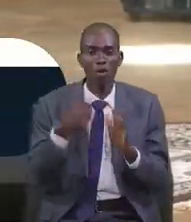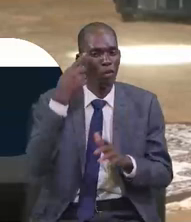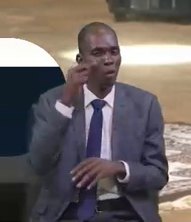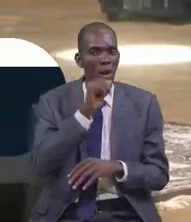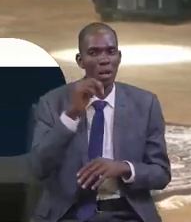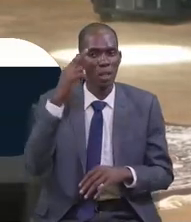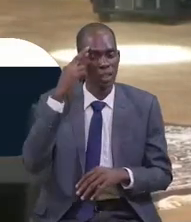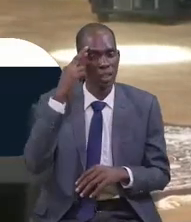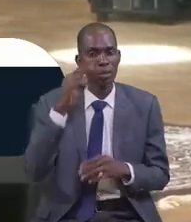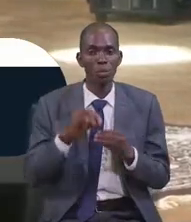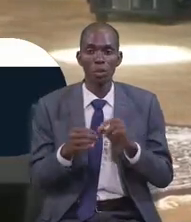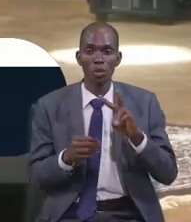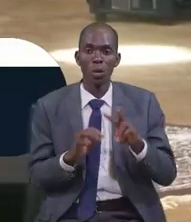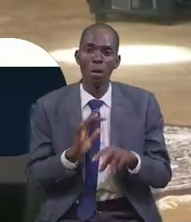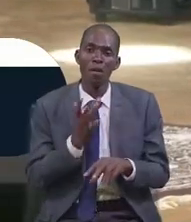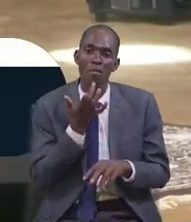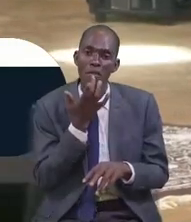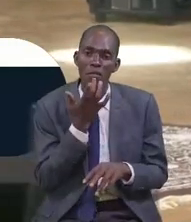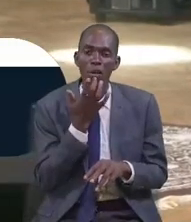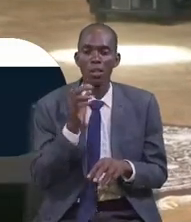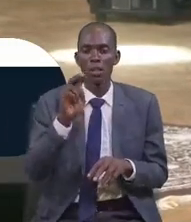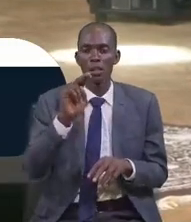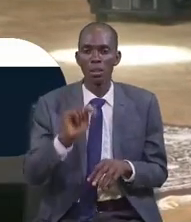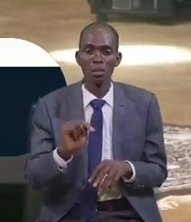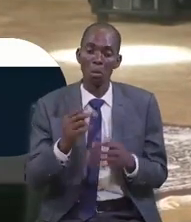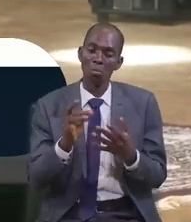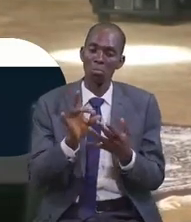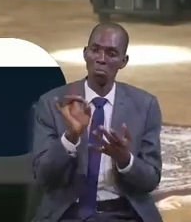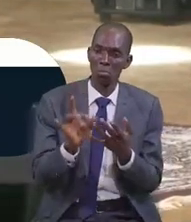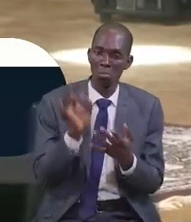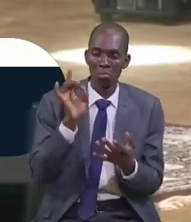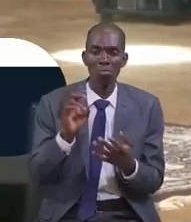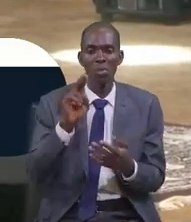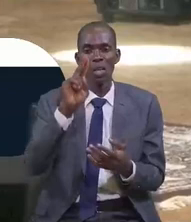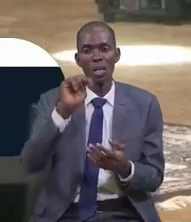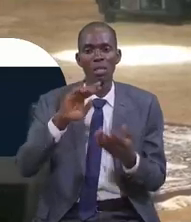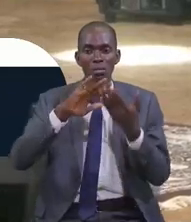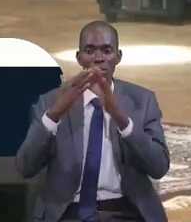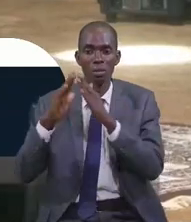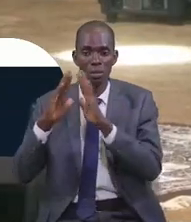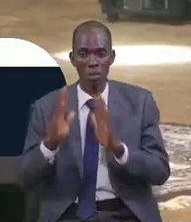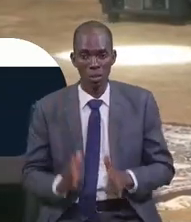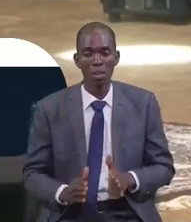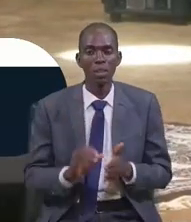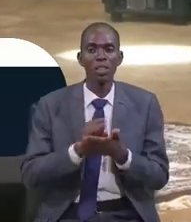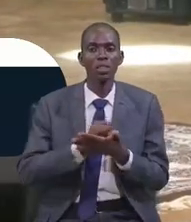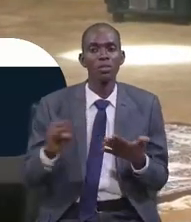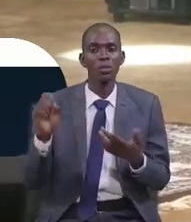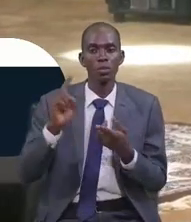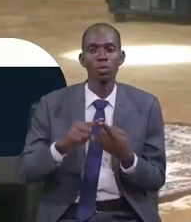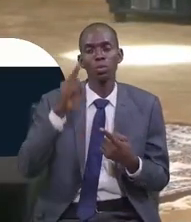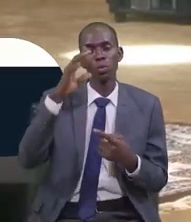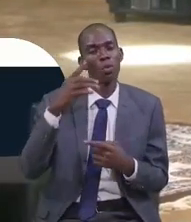les naziréens préférés, sanctifiés pour l'usage de Dieu. Troisième